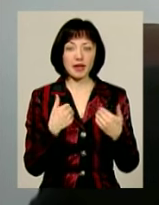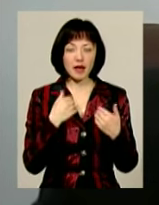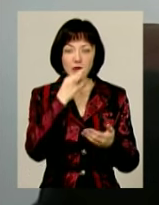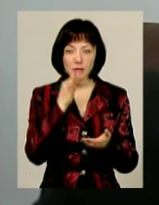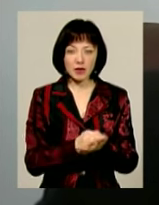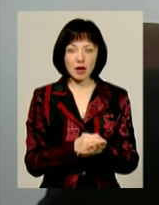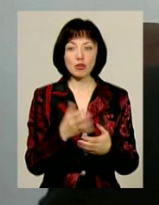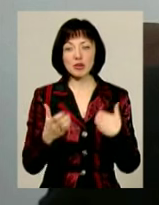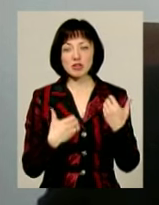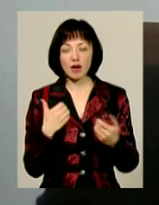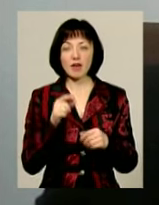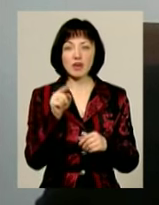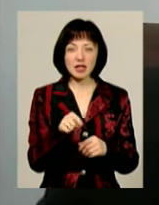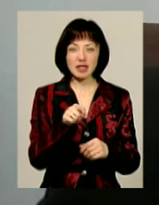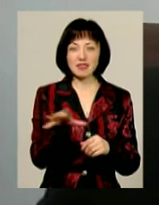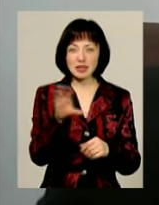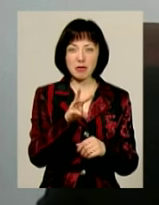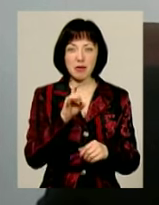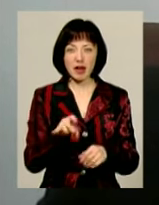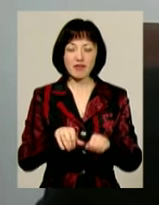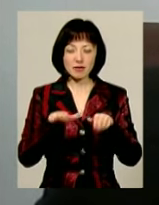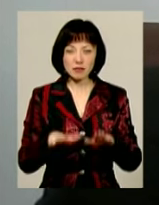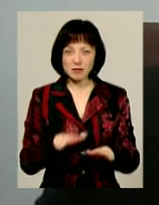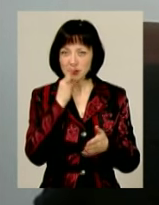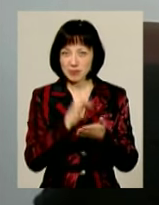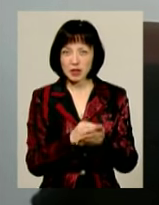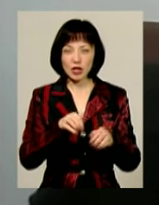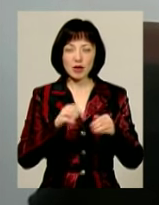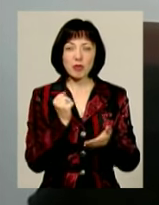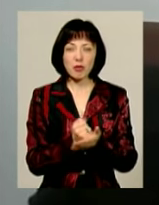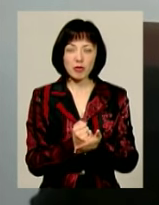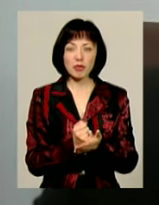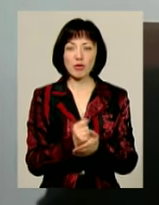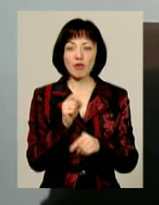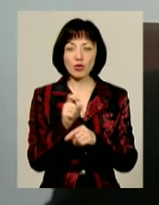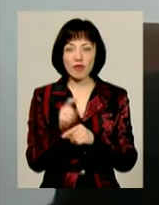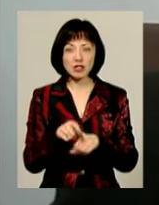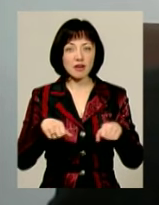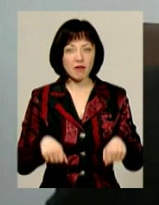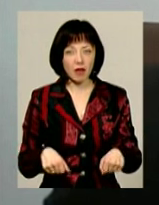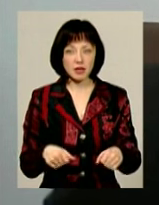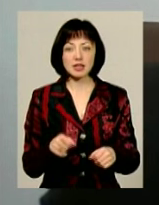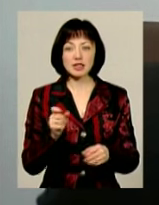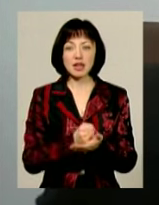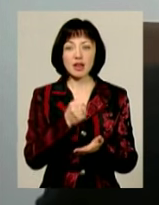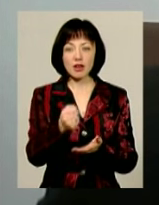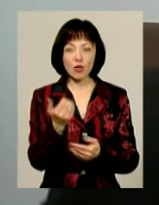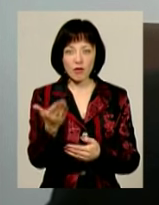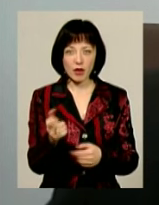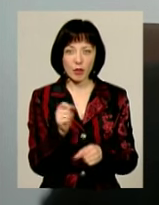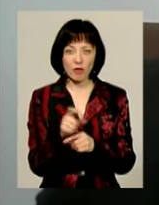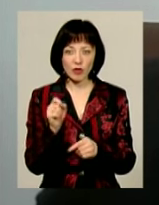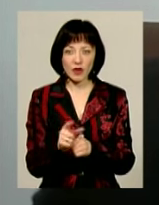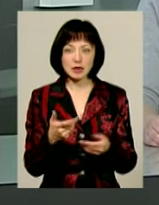Відповідальні, переживають, і вони несуть відповідальність за ті рішення, які є повноваження, владні повноваження, за делеговані